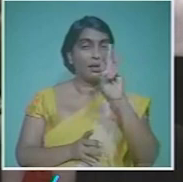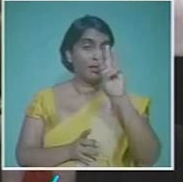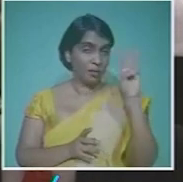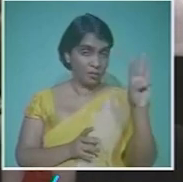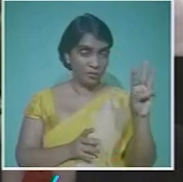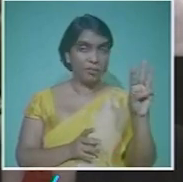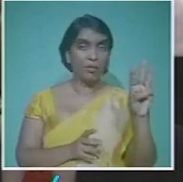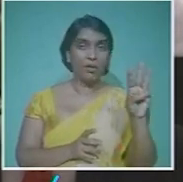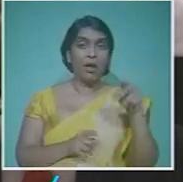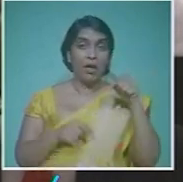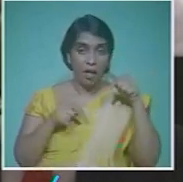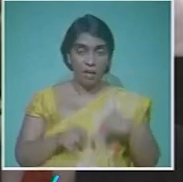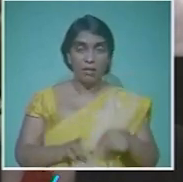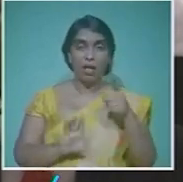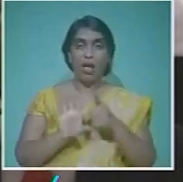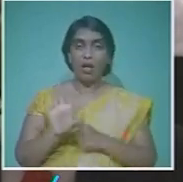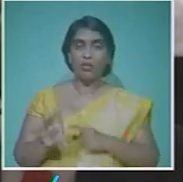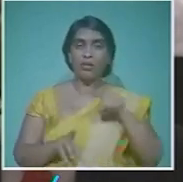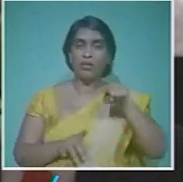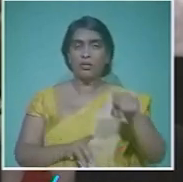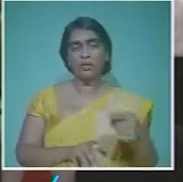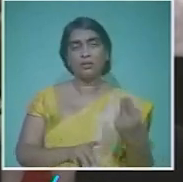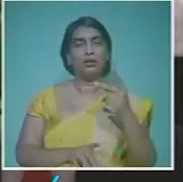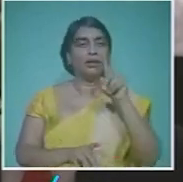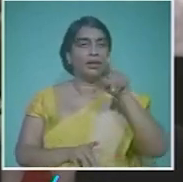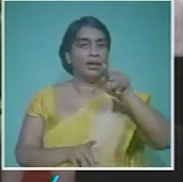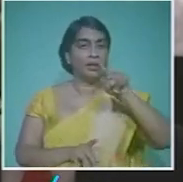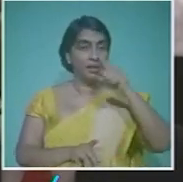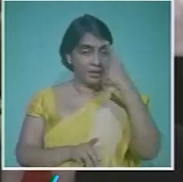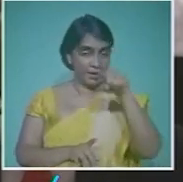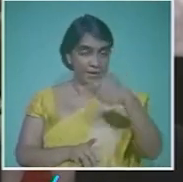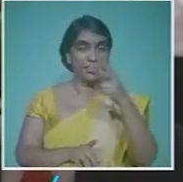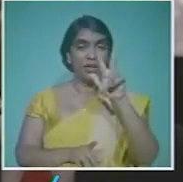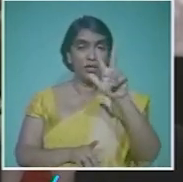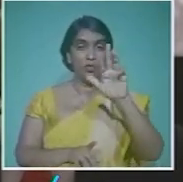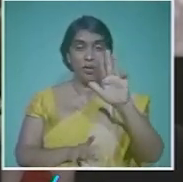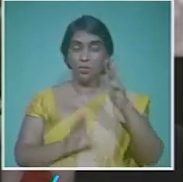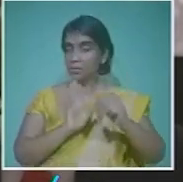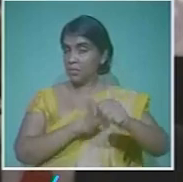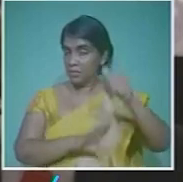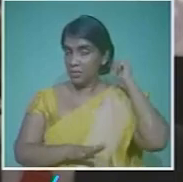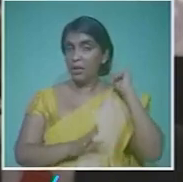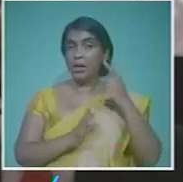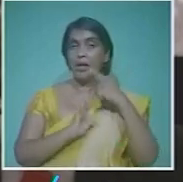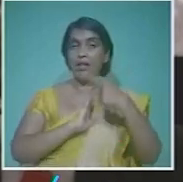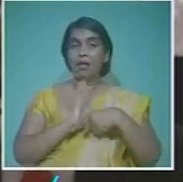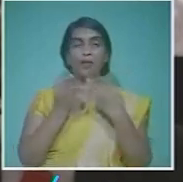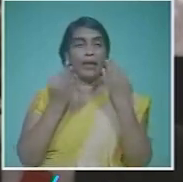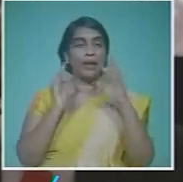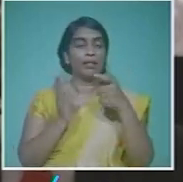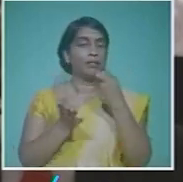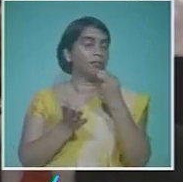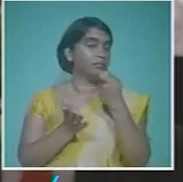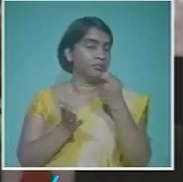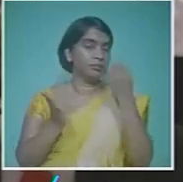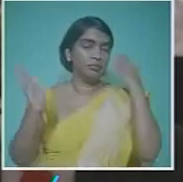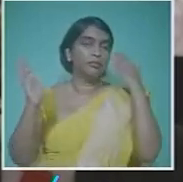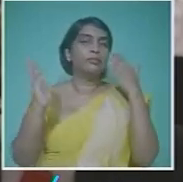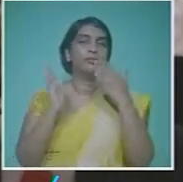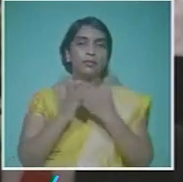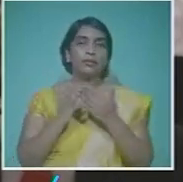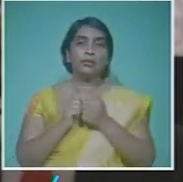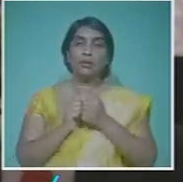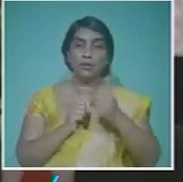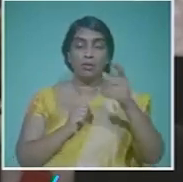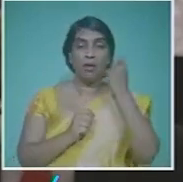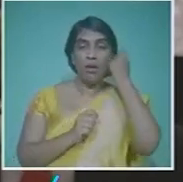1833 දී අදින් අවුරුදු 189 කට පෙරයි ලංකාව නිදහස් වෙළඳපළ ආර්ථිකයකට යා